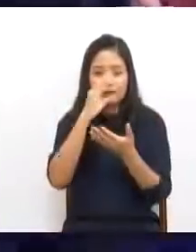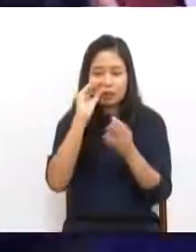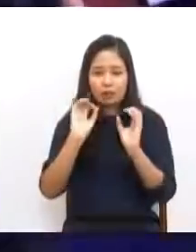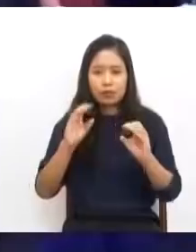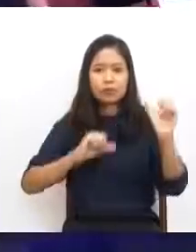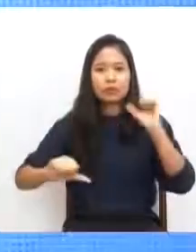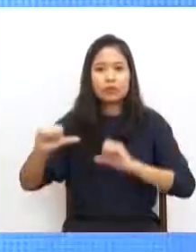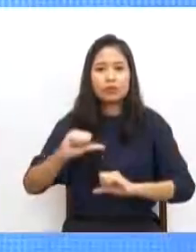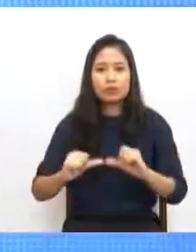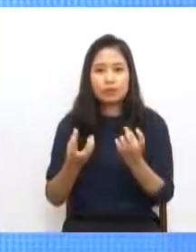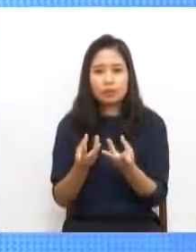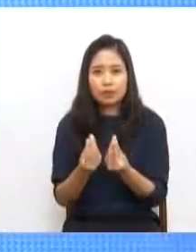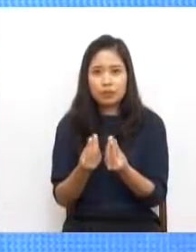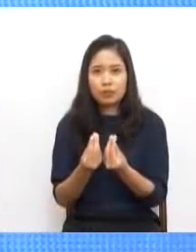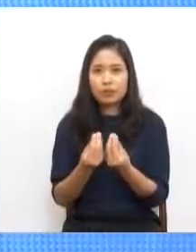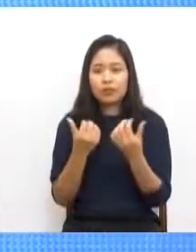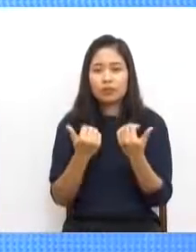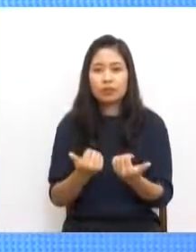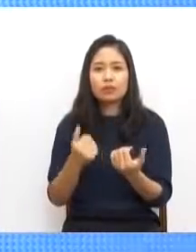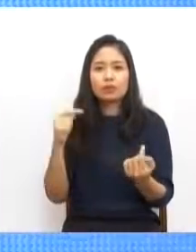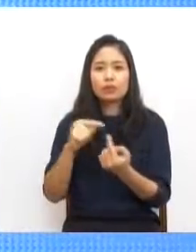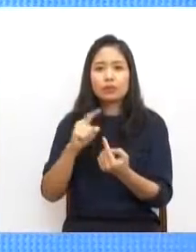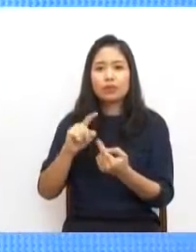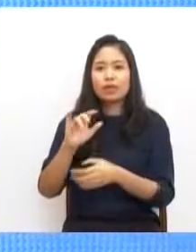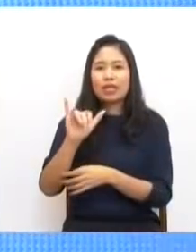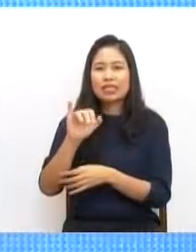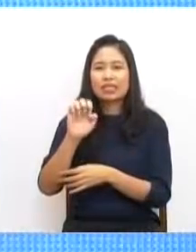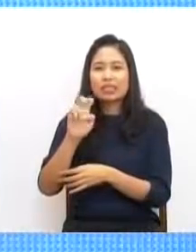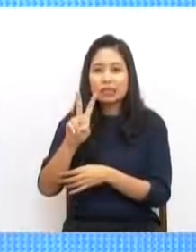ำนวณในประเทศไทยอย่างรองศาสตราจารย์ยืนผู้ว